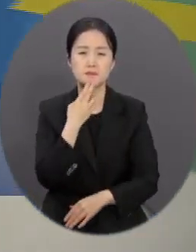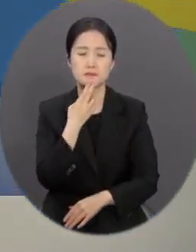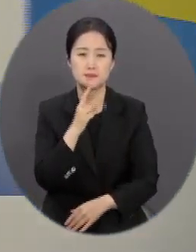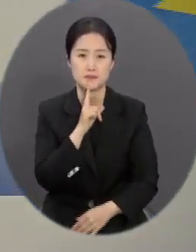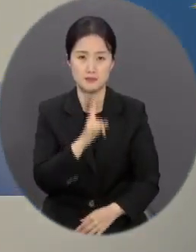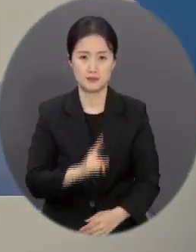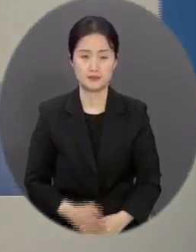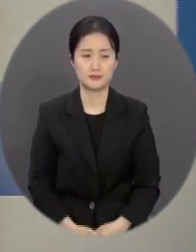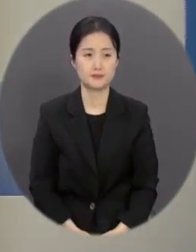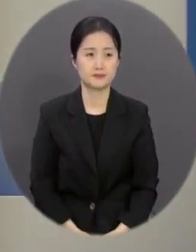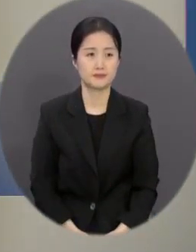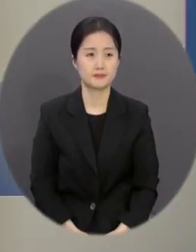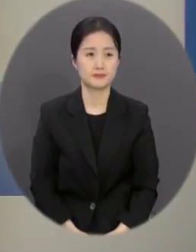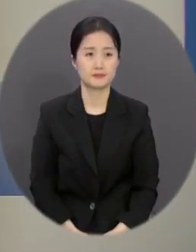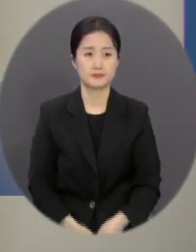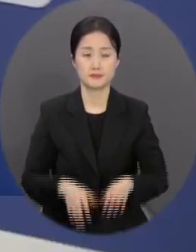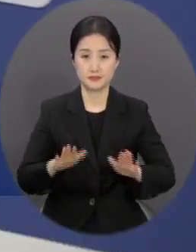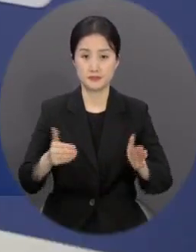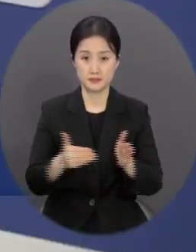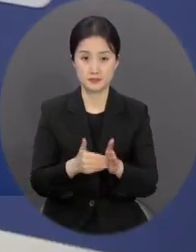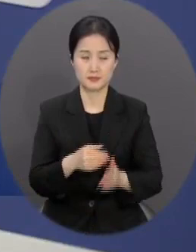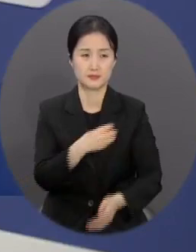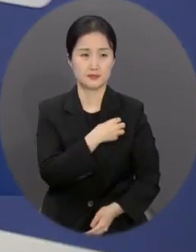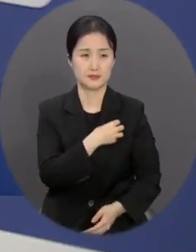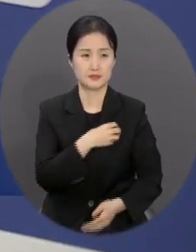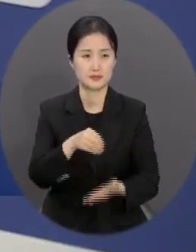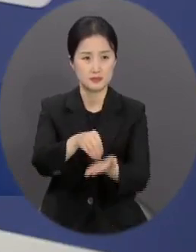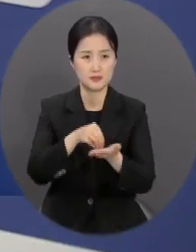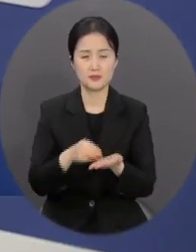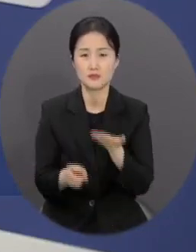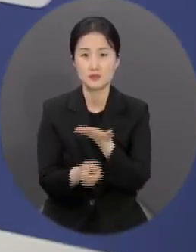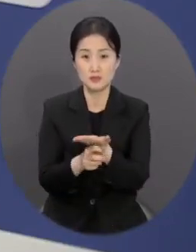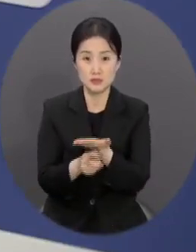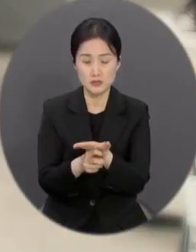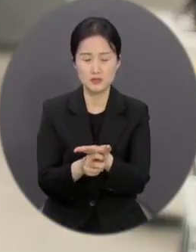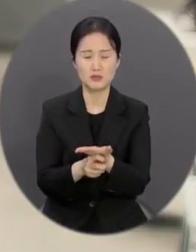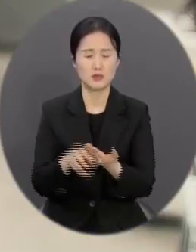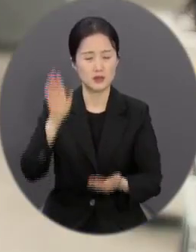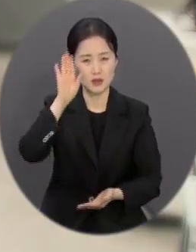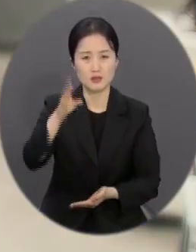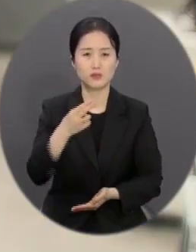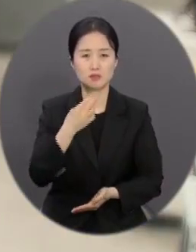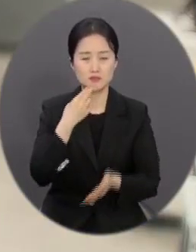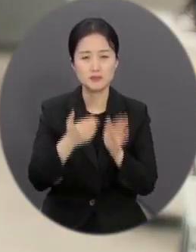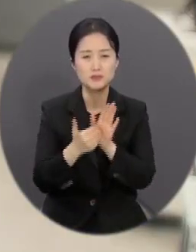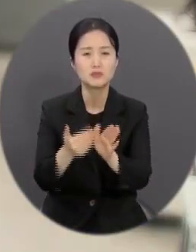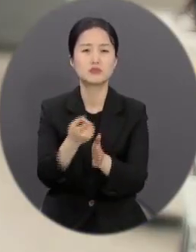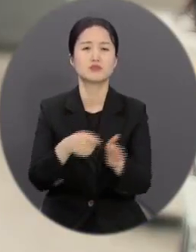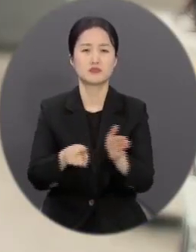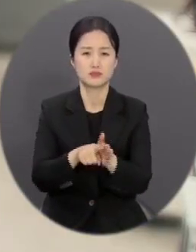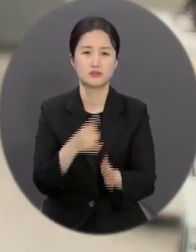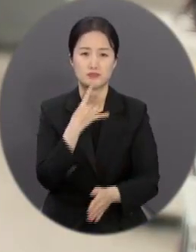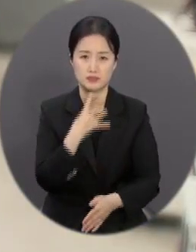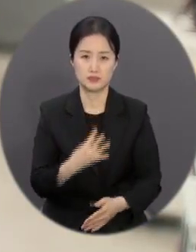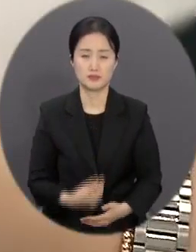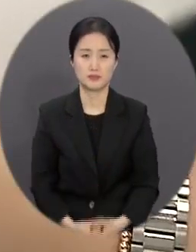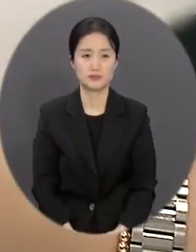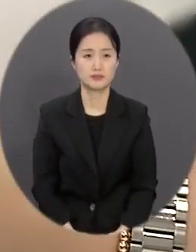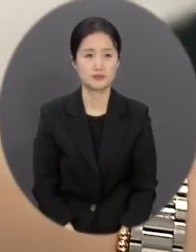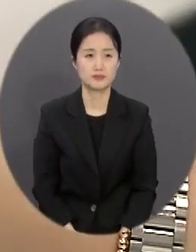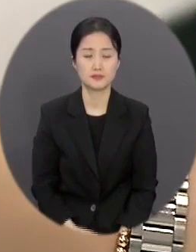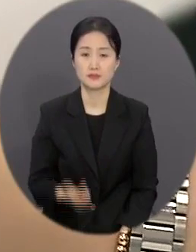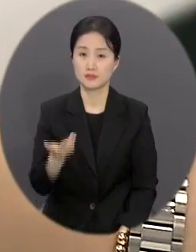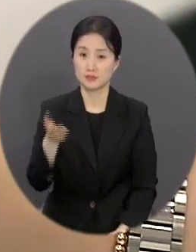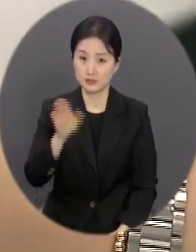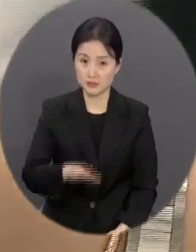위법하게 들어온 입당 원서 제출을 원천적으로 막겠다는 겁니다. 민주당 시당은 이런 논란에도 다가오는 총선에